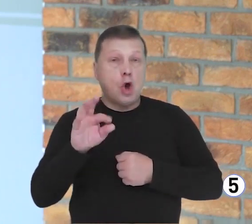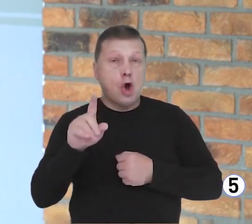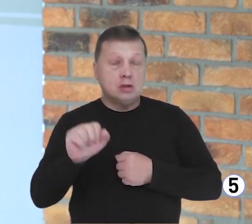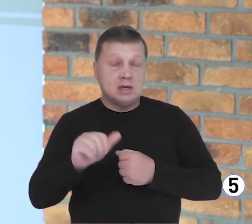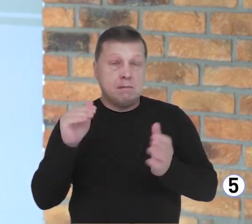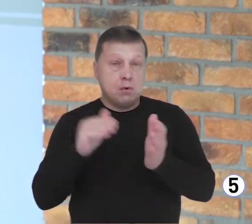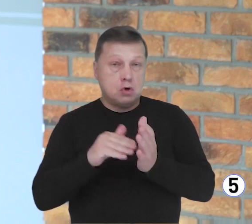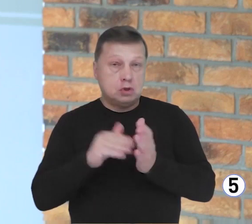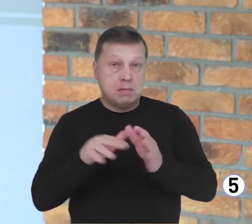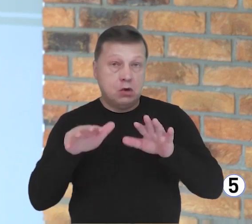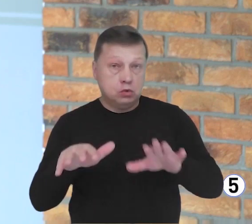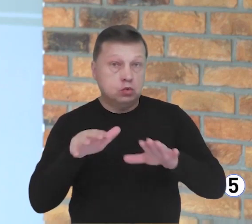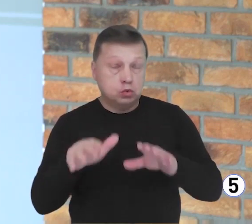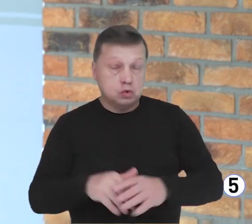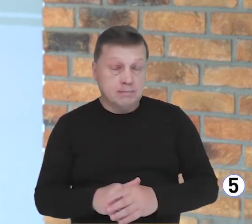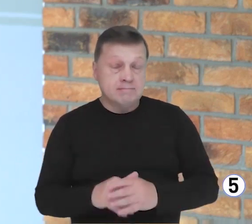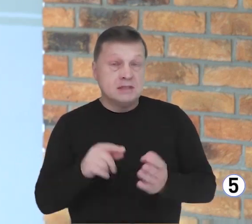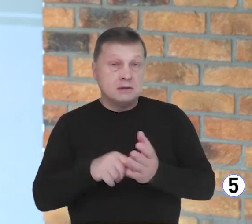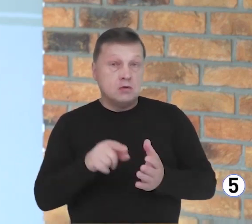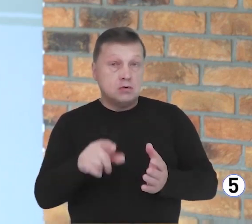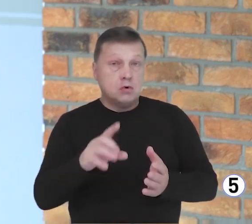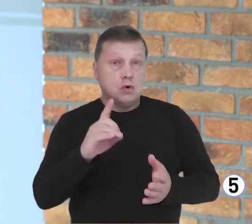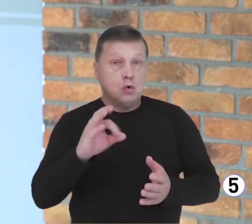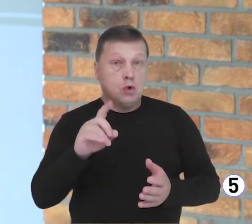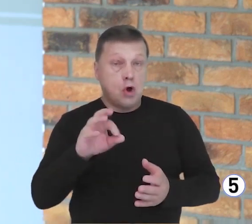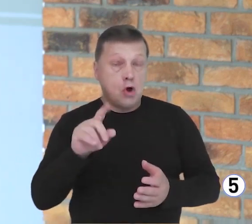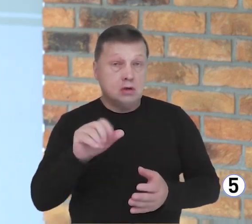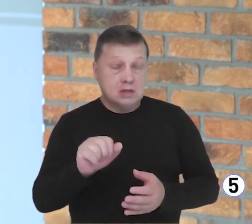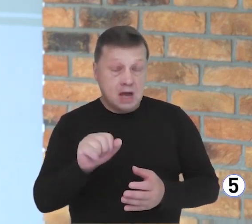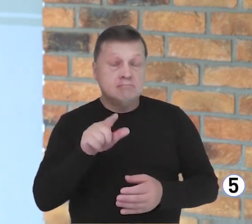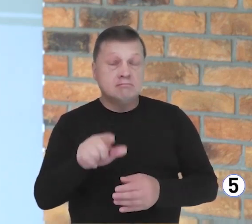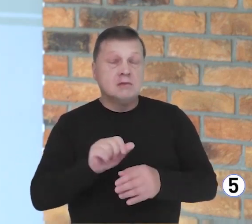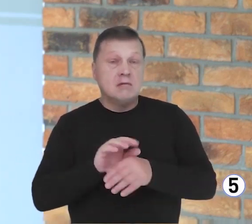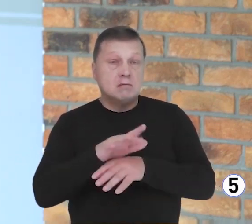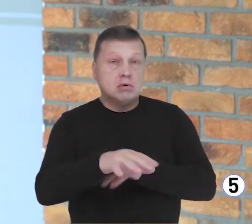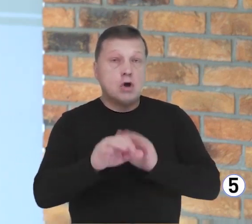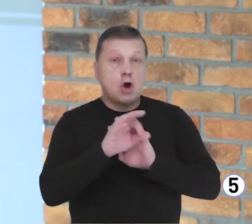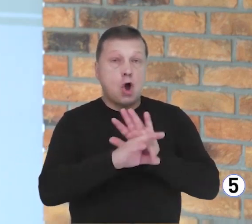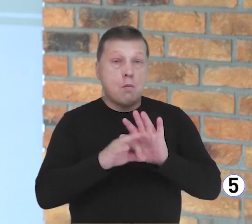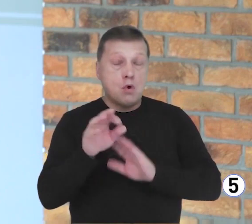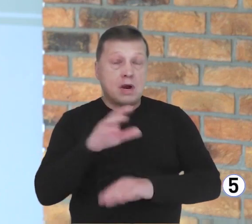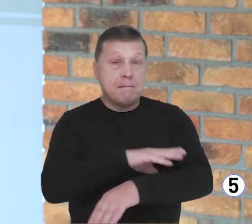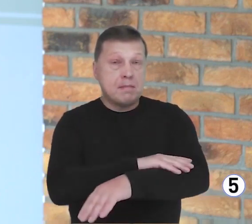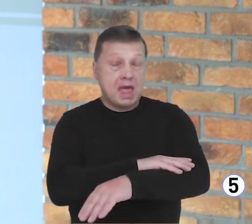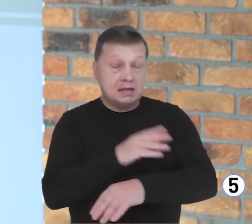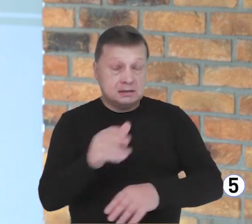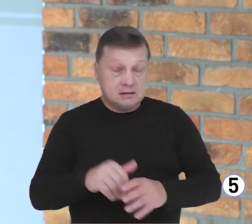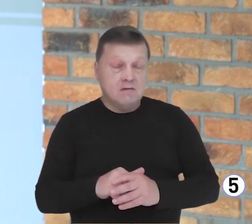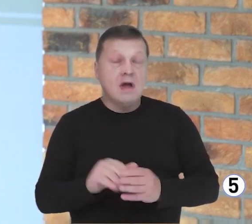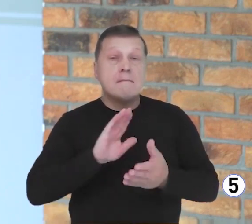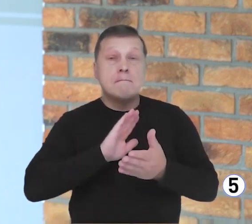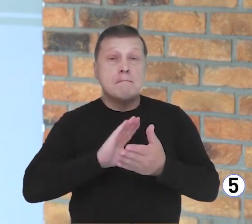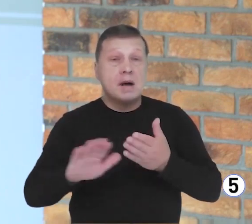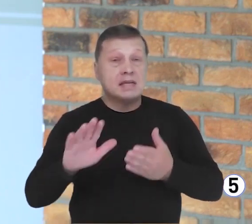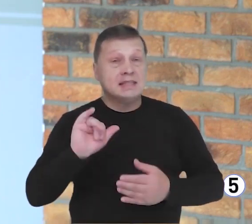dużo glukozy do swojej pracy i jest to jedyny moment, kiedy glukoza dostaje się do komórki pracującego